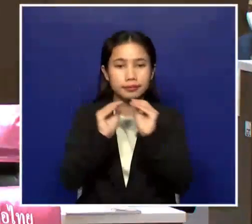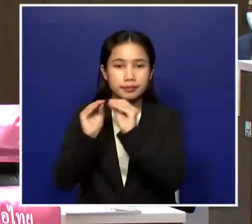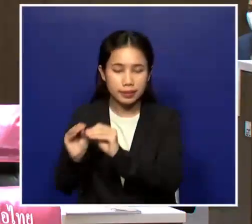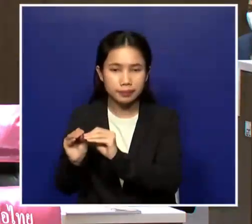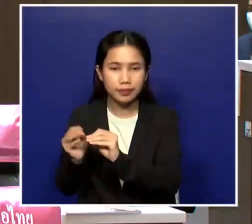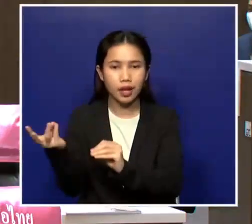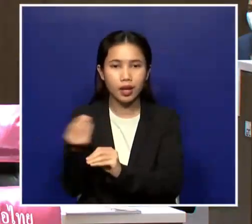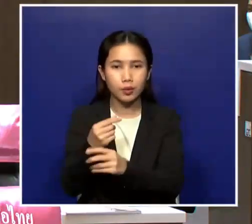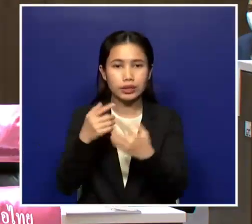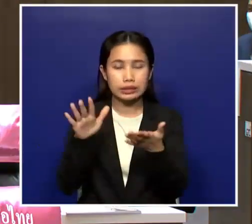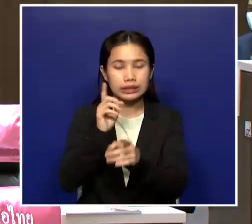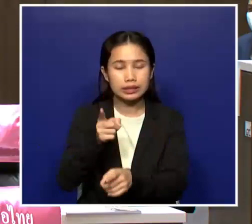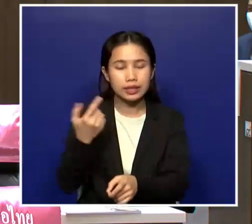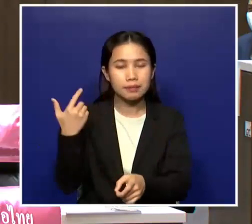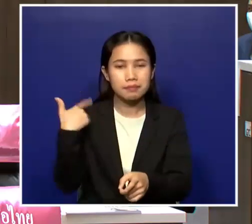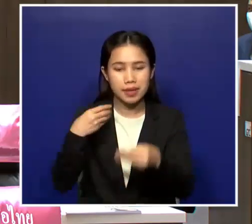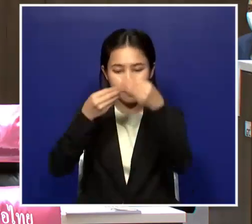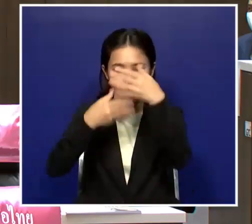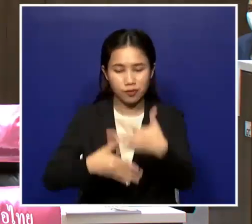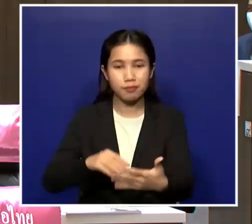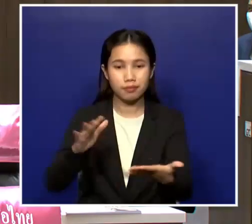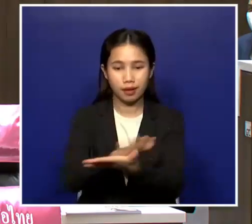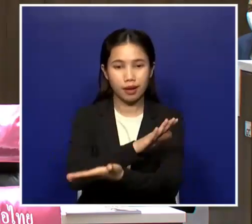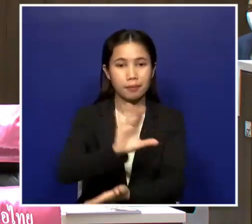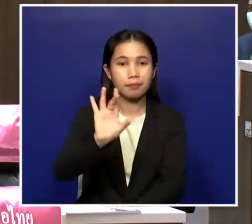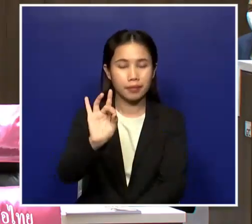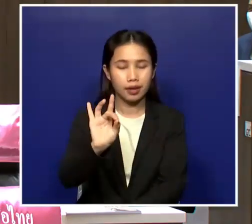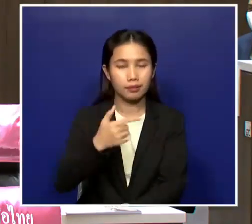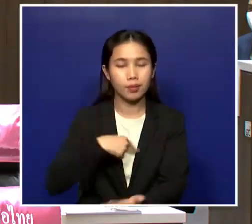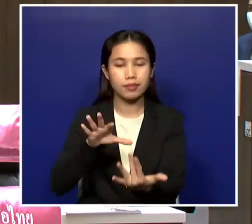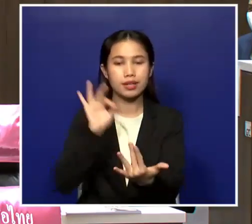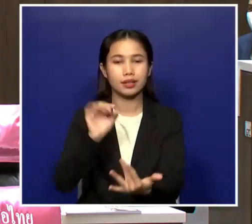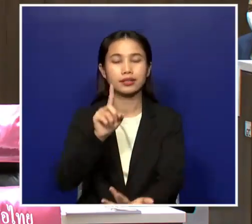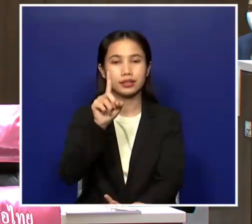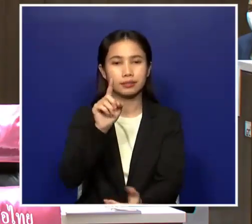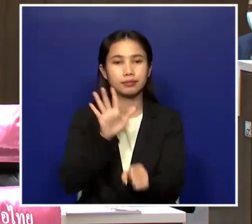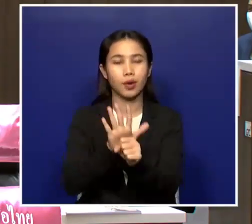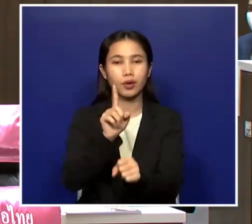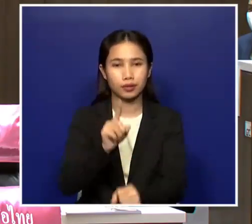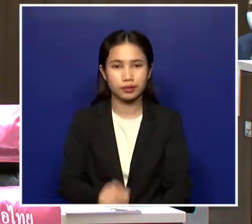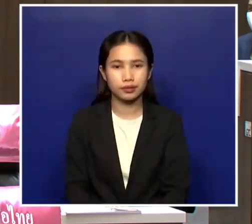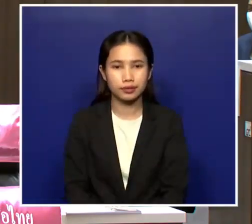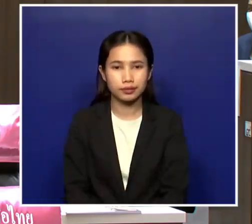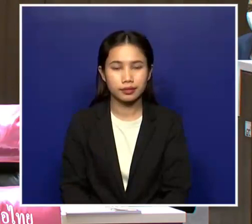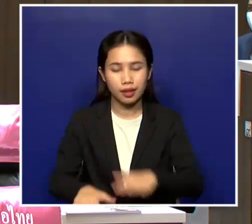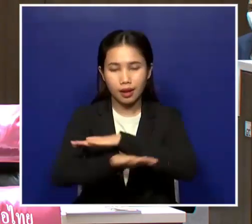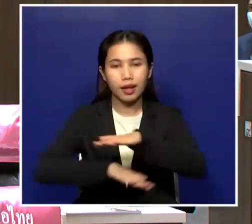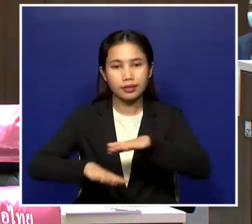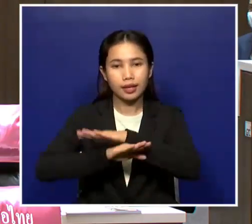จริงมี8แผ่นผมจะเอาแค่แผ่นเดียว1ใน8เลยนะครับยกทิ้งเลยนะฮะเอาต่อหน้าเลยหลักฐานชัดเจ